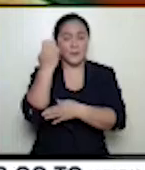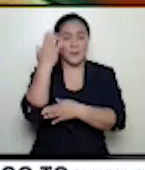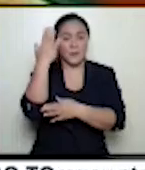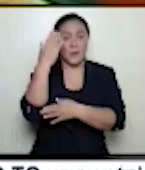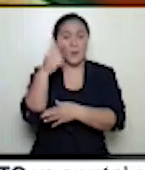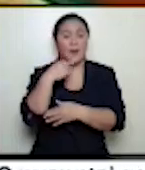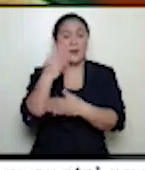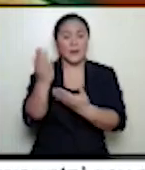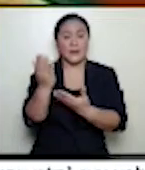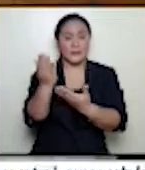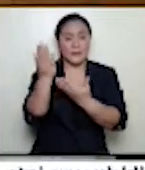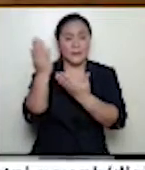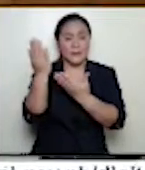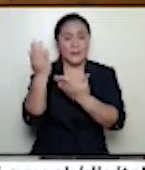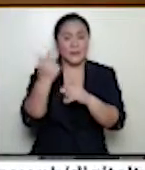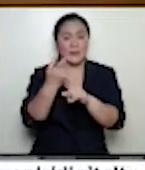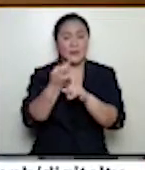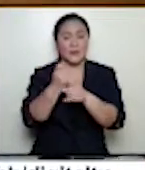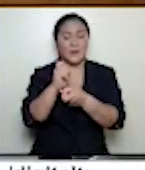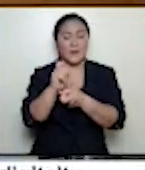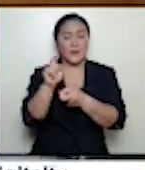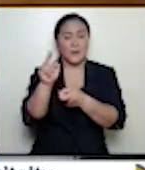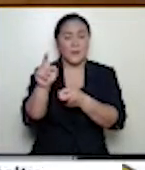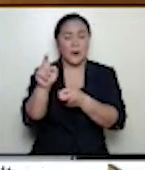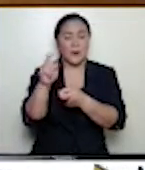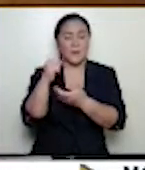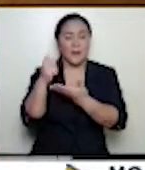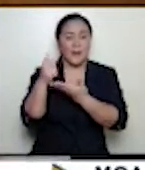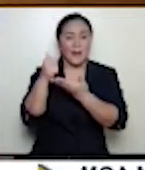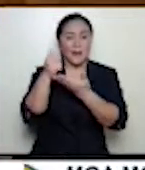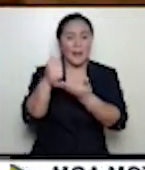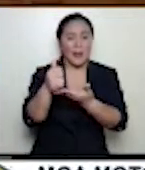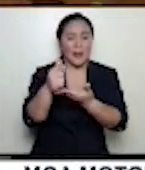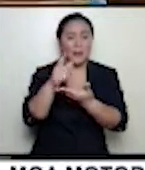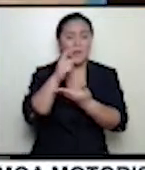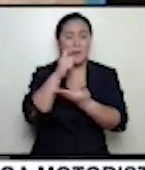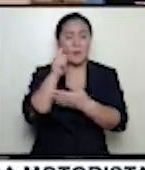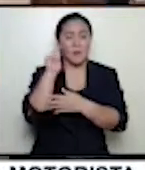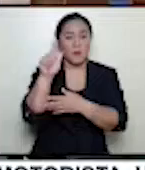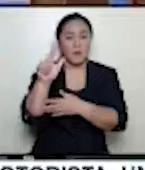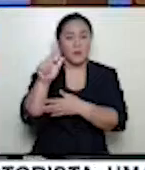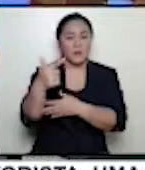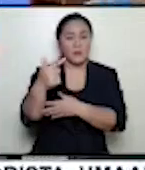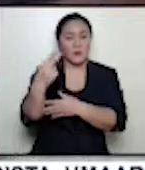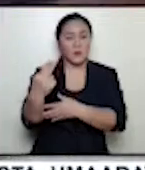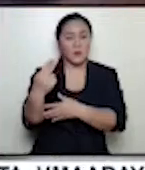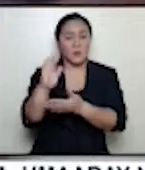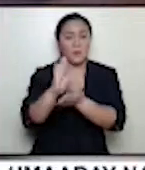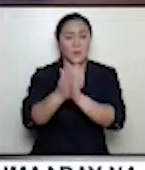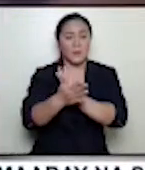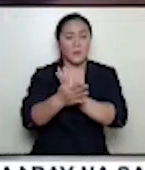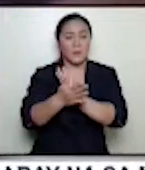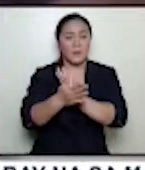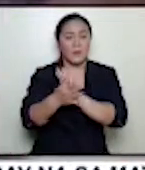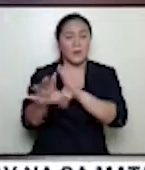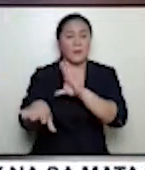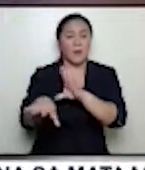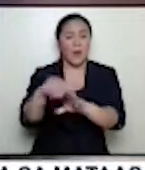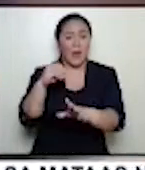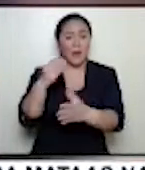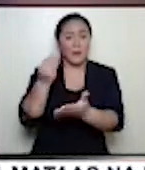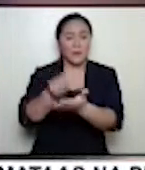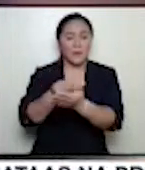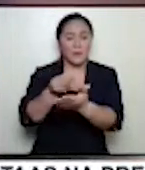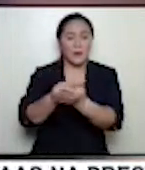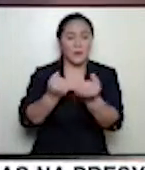ilang mambabatas na layong matulungan ang mga local government units na makapaglabas ng calamity funds para iba yung